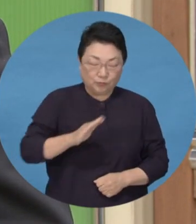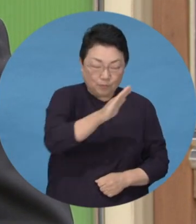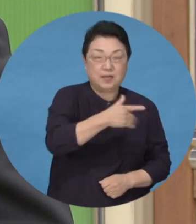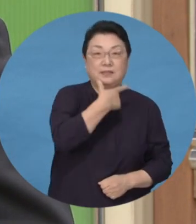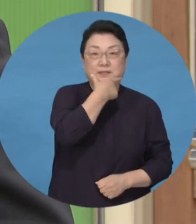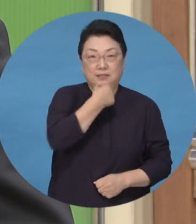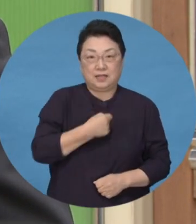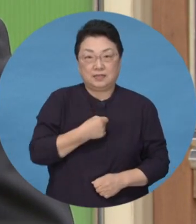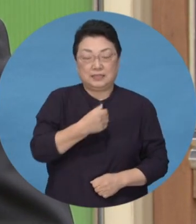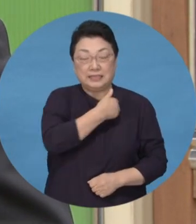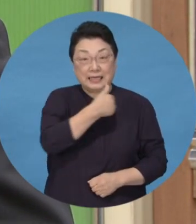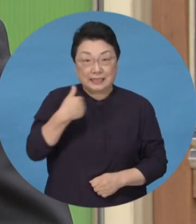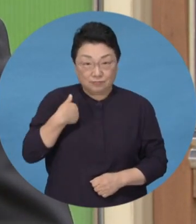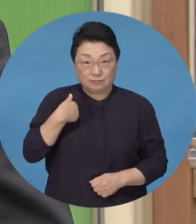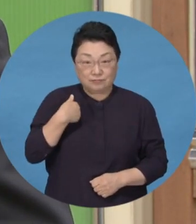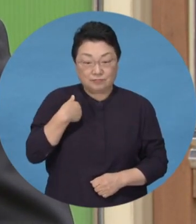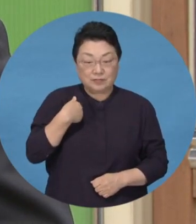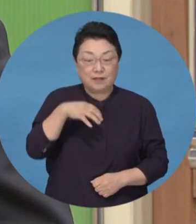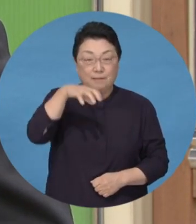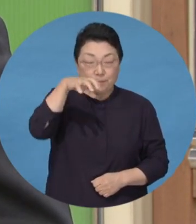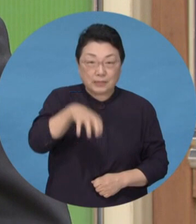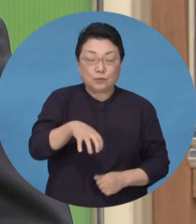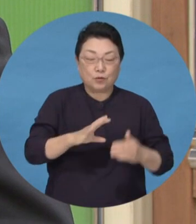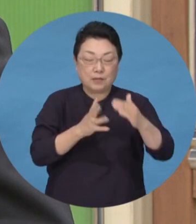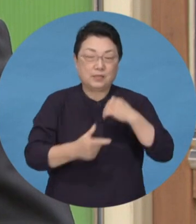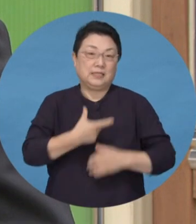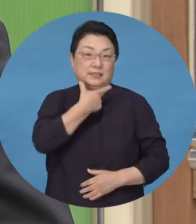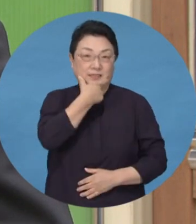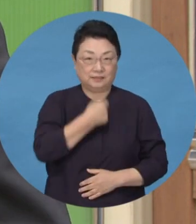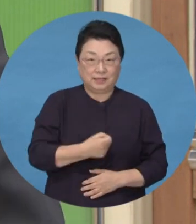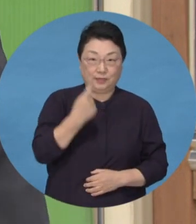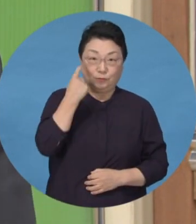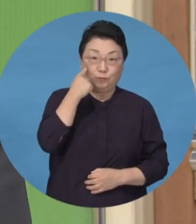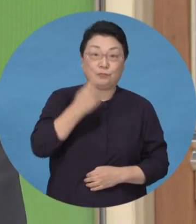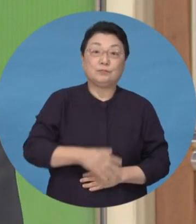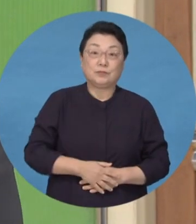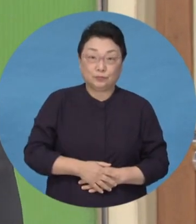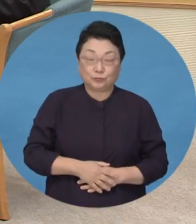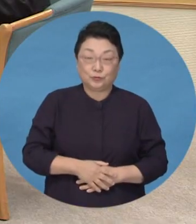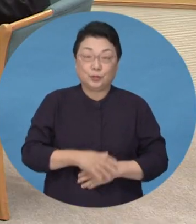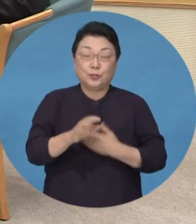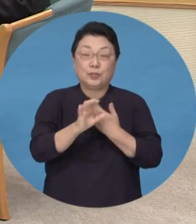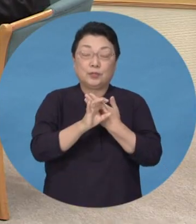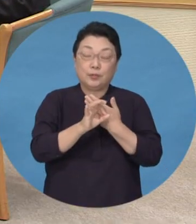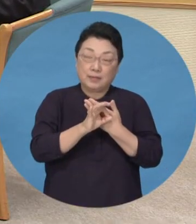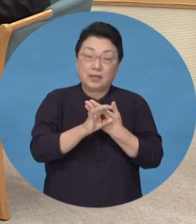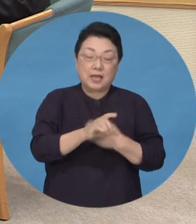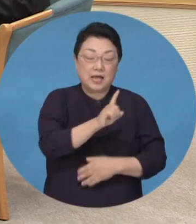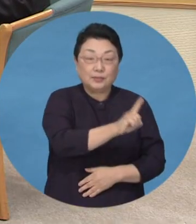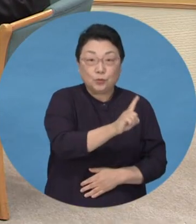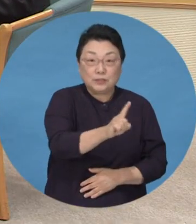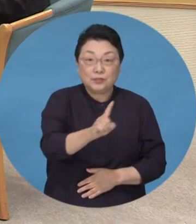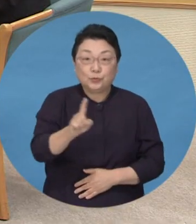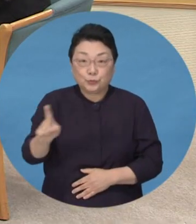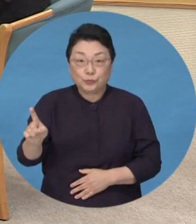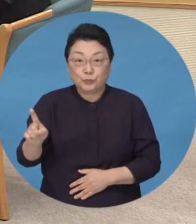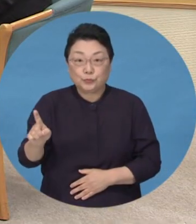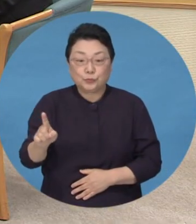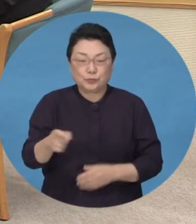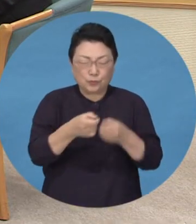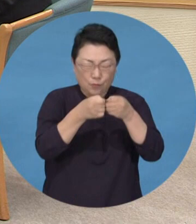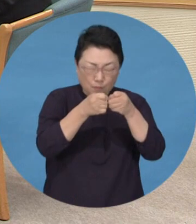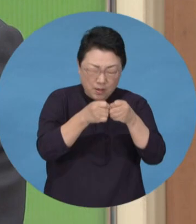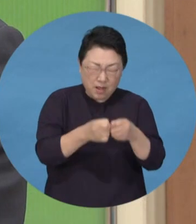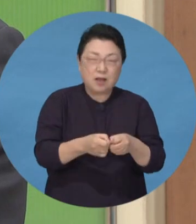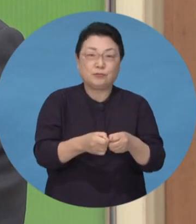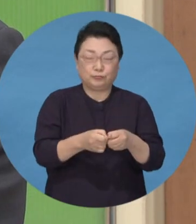たい伸ばせるようなあの家にこの山田氏をしていきたいと思っていますそれは一人ひとりへ目を届かせ